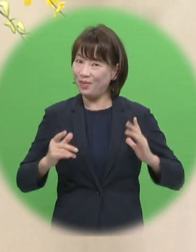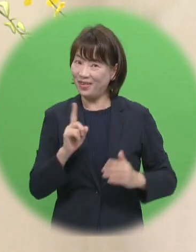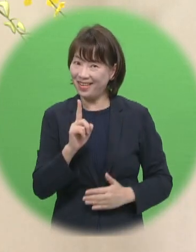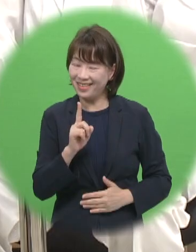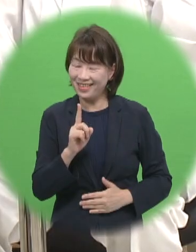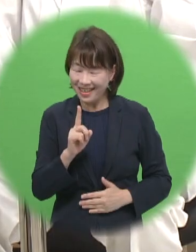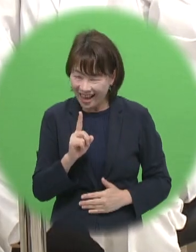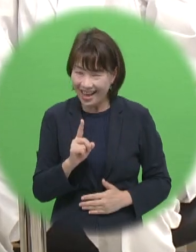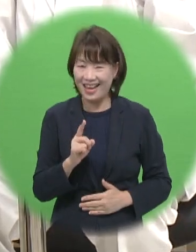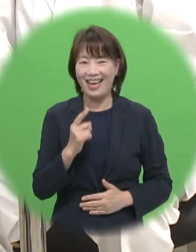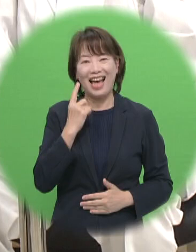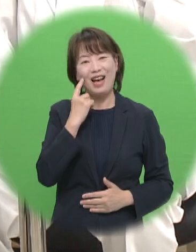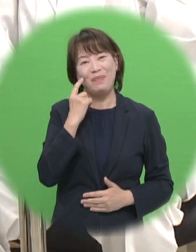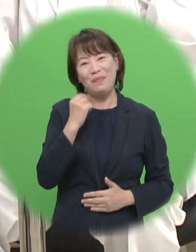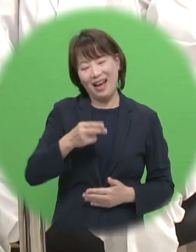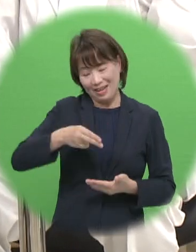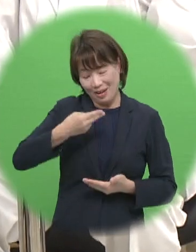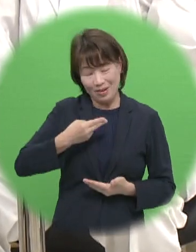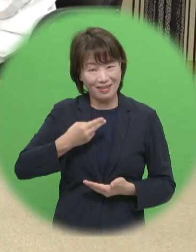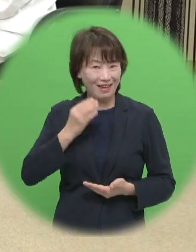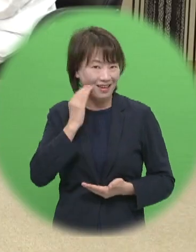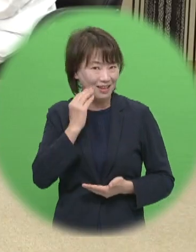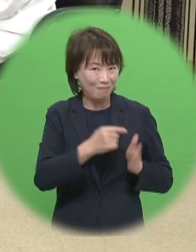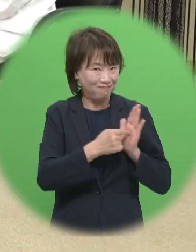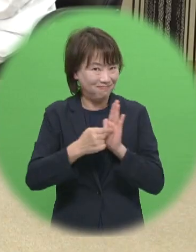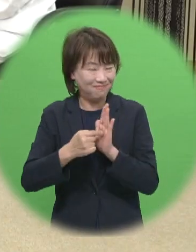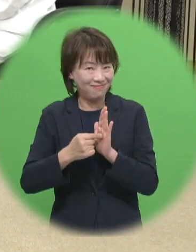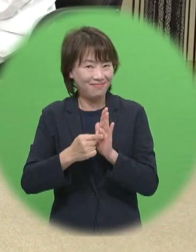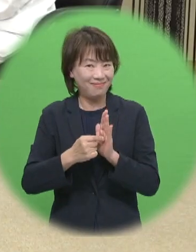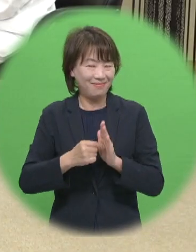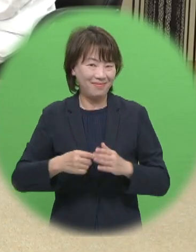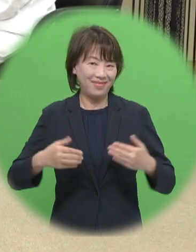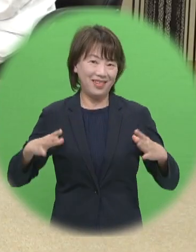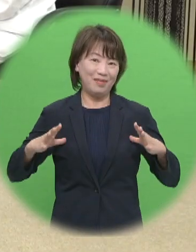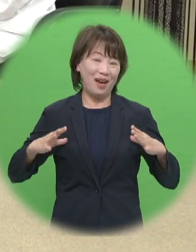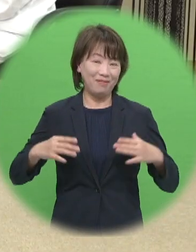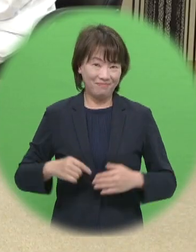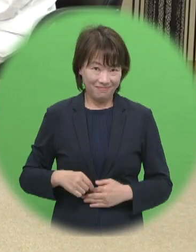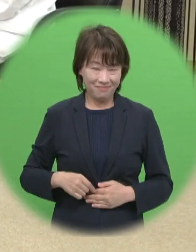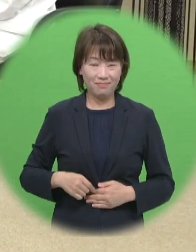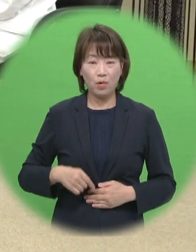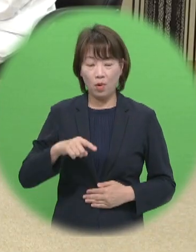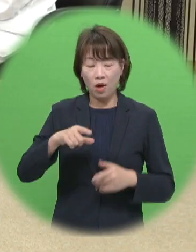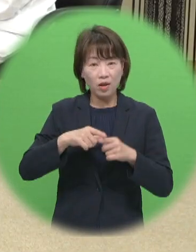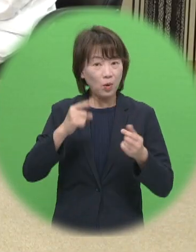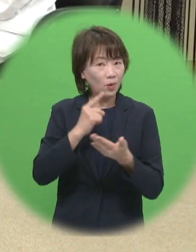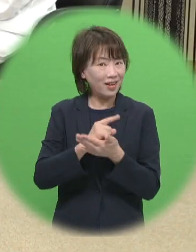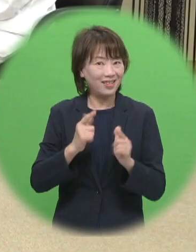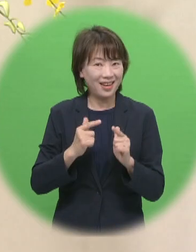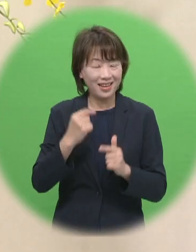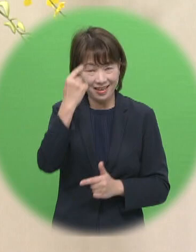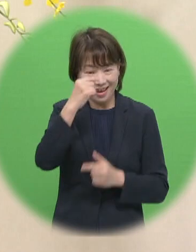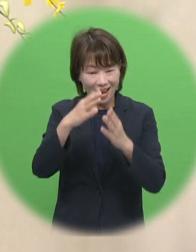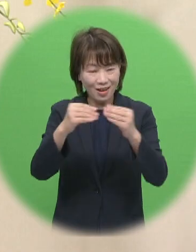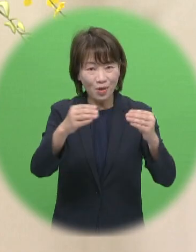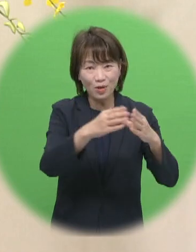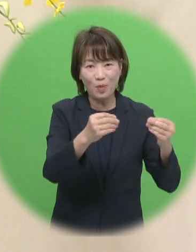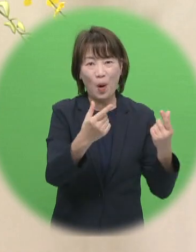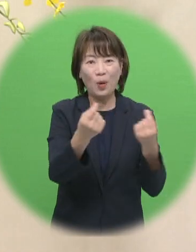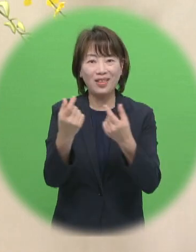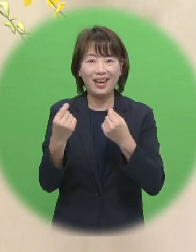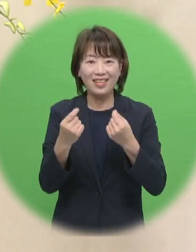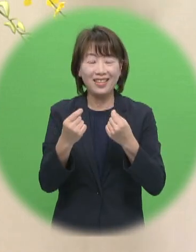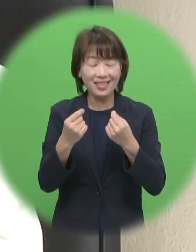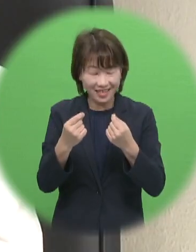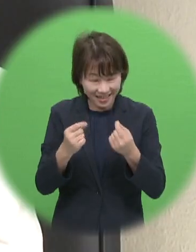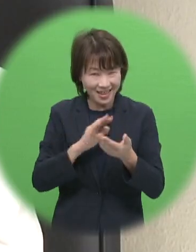から始まってくるわけでして、それは日本だけじゃなくて、どうもその世界的にもそんなような感じでですね、これはお国自慢のもう